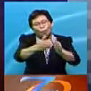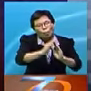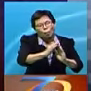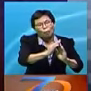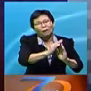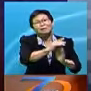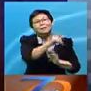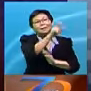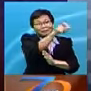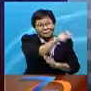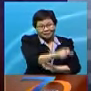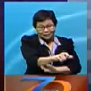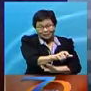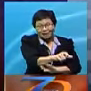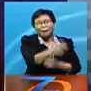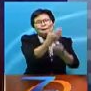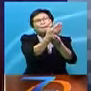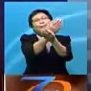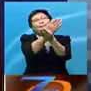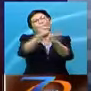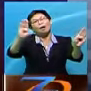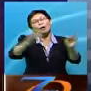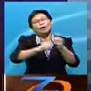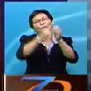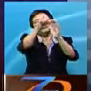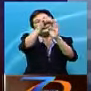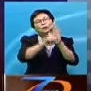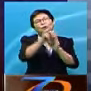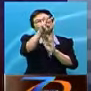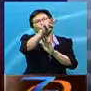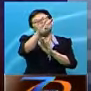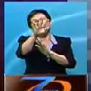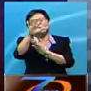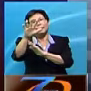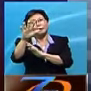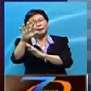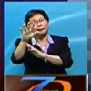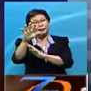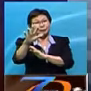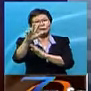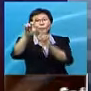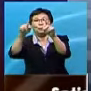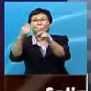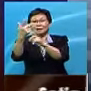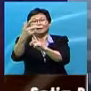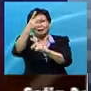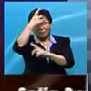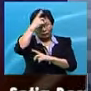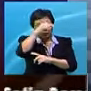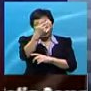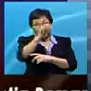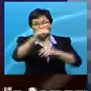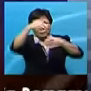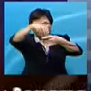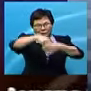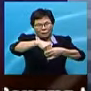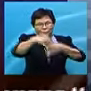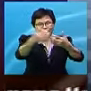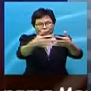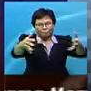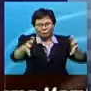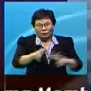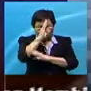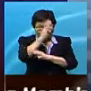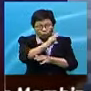anak guamnya dilepas dan dibebaskan mengikut Seksyen 254-3. Datuk Seri Ahmad Zubair yang berada dalam kandang